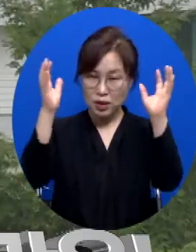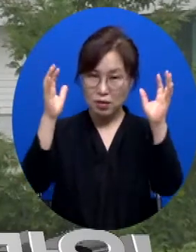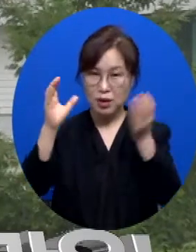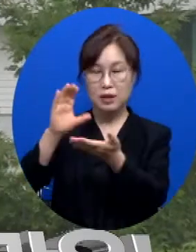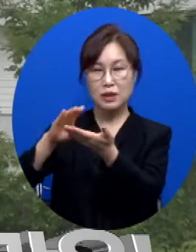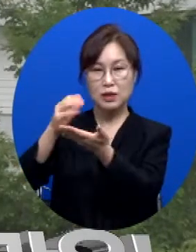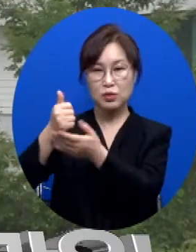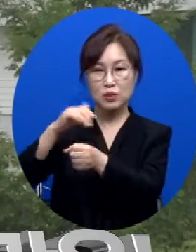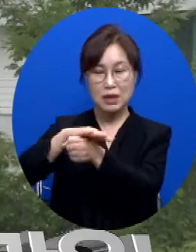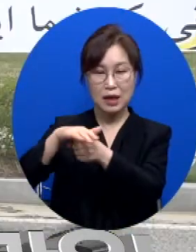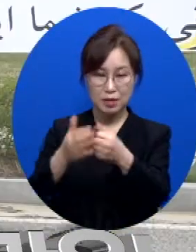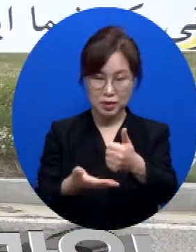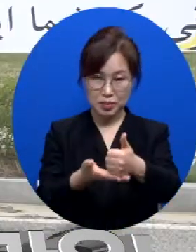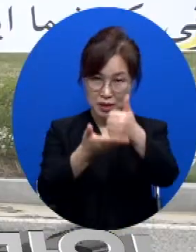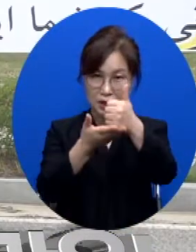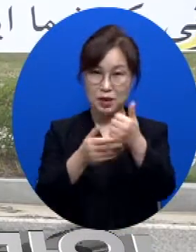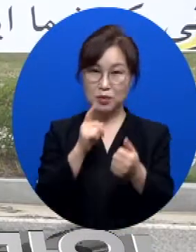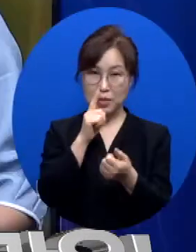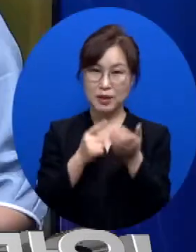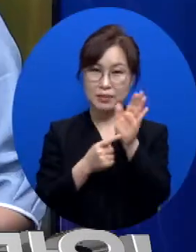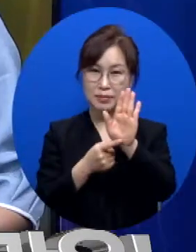사랑으로 섬기겠다고 전했습니다.